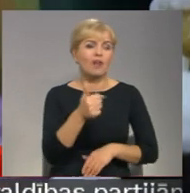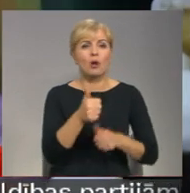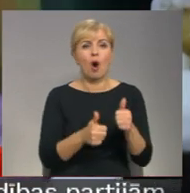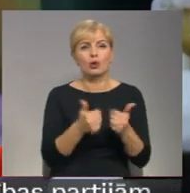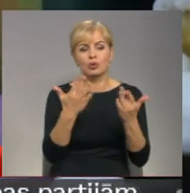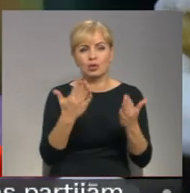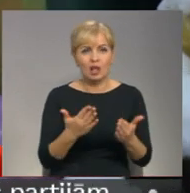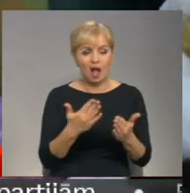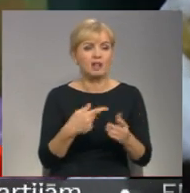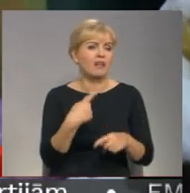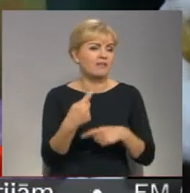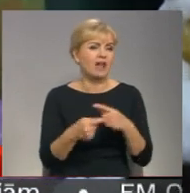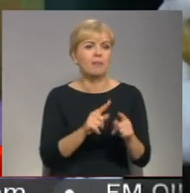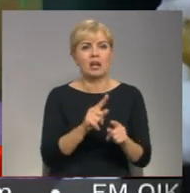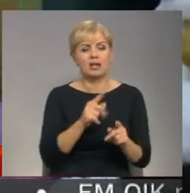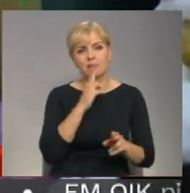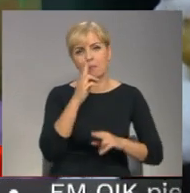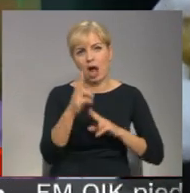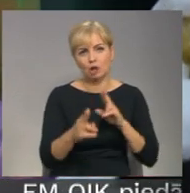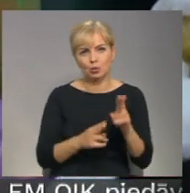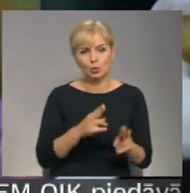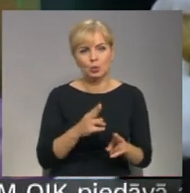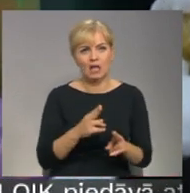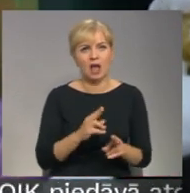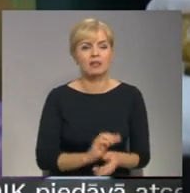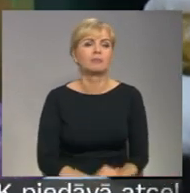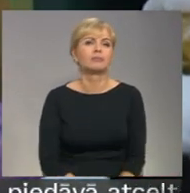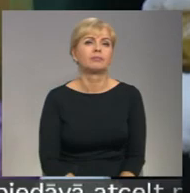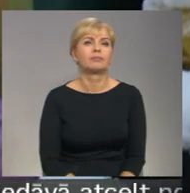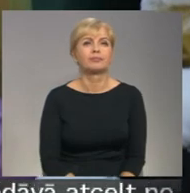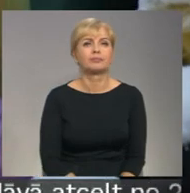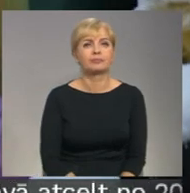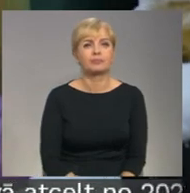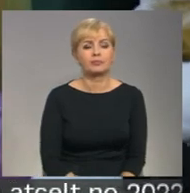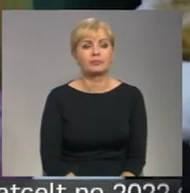rezultāti tiek pārsūdzēti. Sandra Leitāne, Andris Pāns, Zemgales reģionālā televīzija.